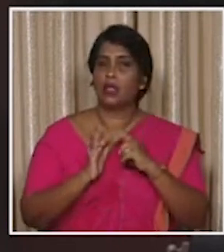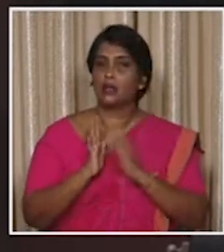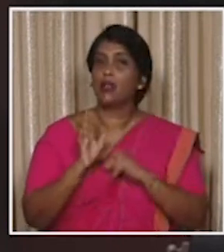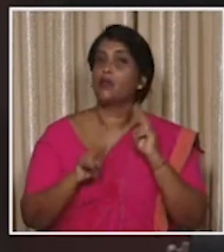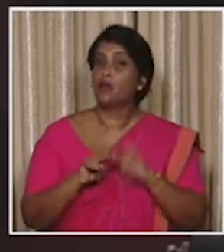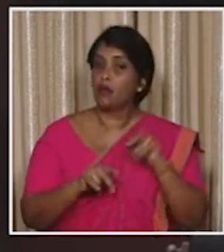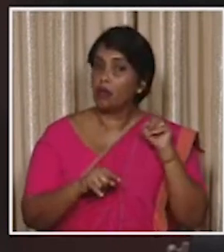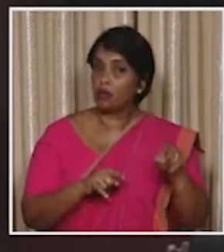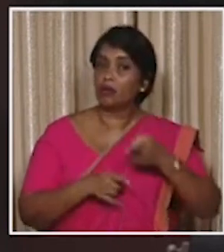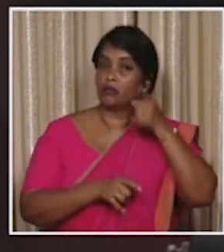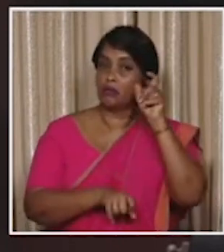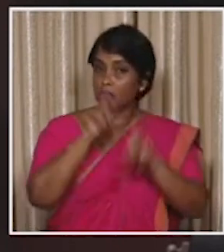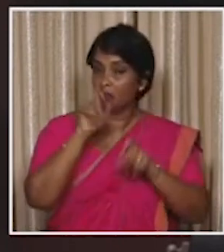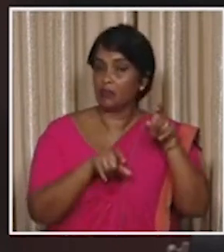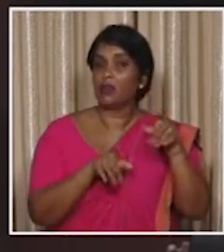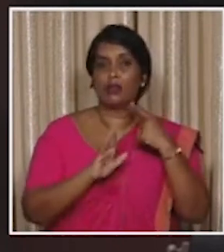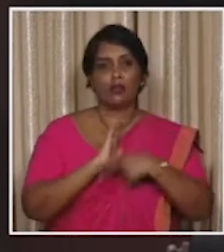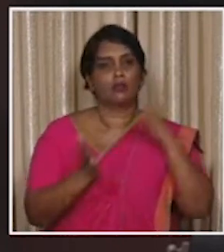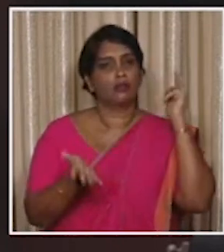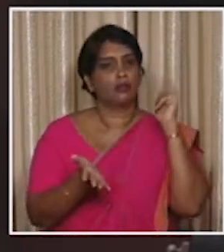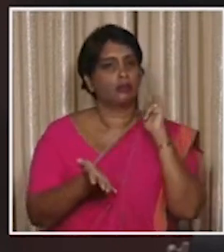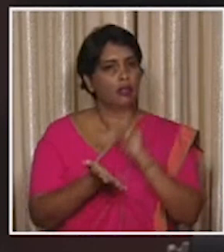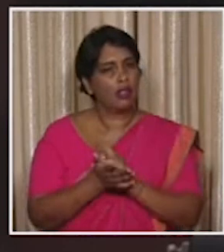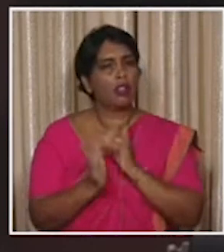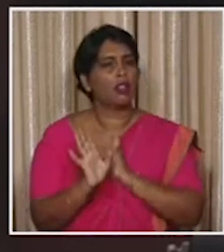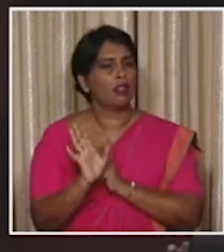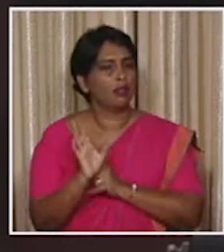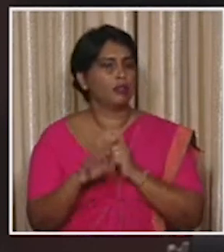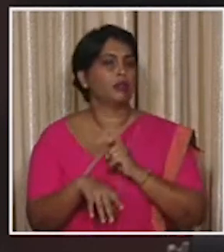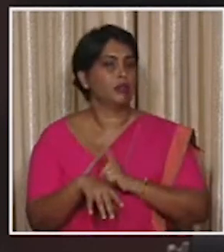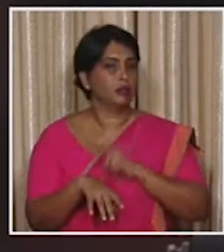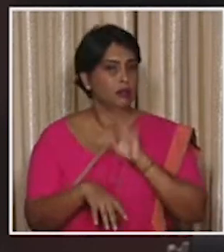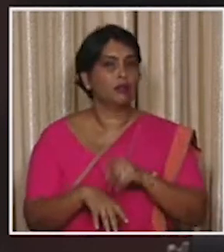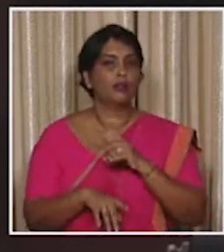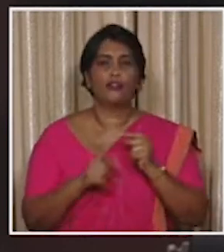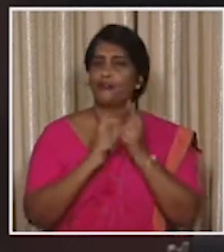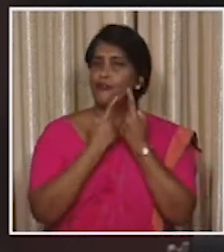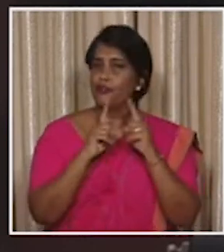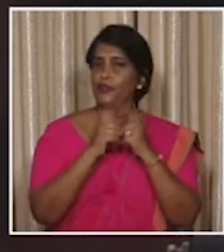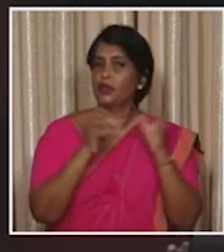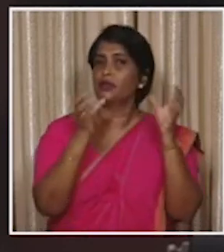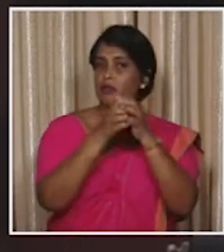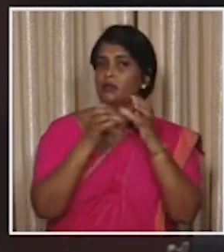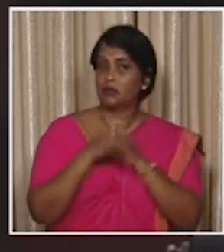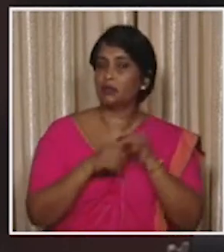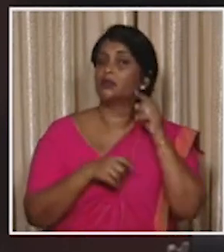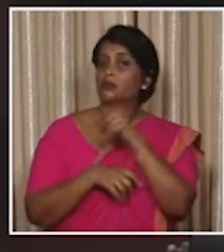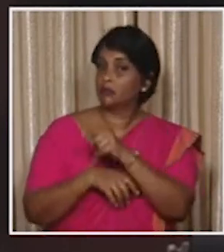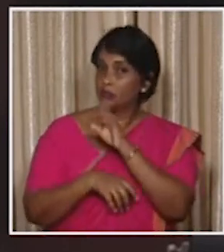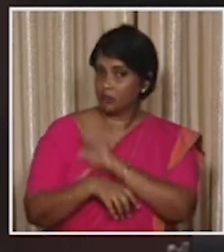මූල්‍ය අරමුදලේ නියෝජිතයන් පිරිසක් ලංකාවට පැමිණෙන හැම අවස්ථාවකදීම විවිධ කණ්ඩායම් විසින්